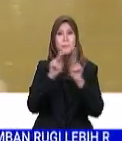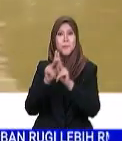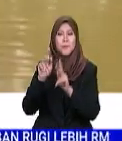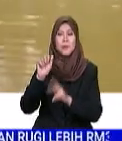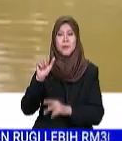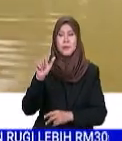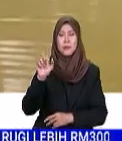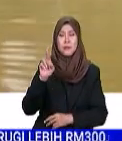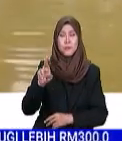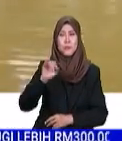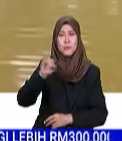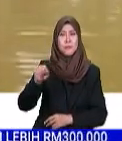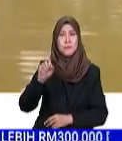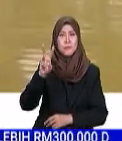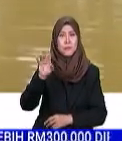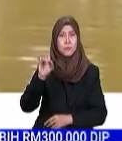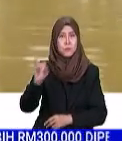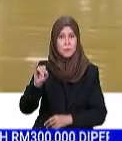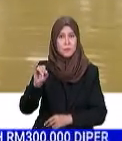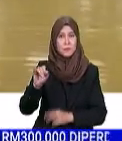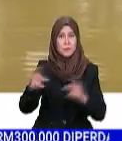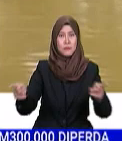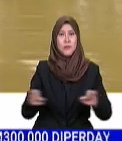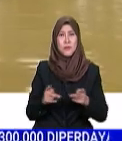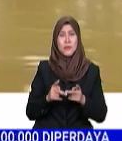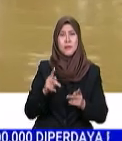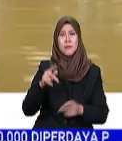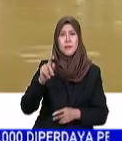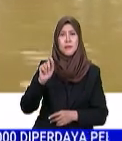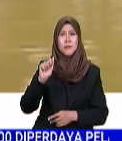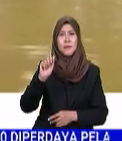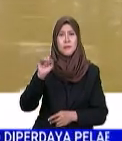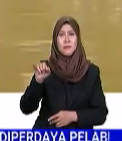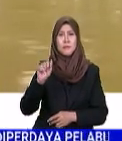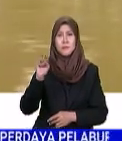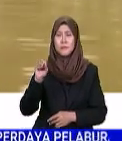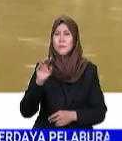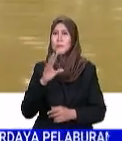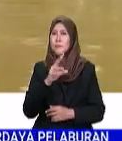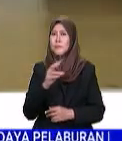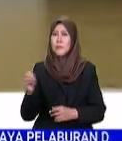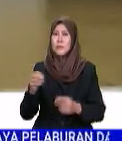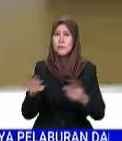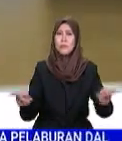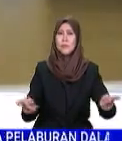Jawi, iaitu di kawasan Tajar, dan kita masuk ke kawasan